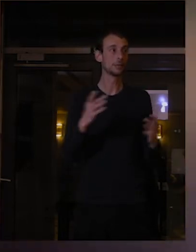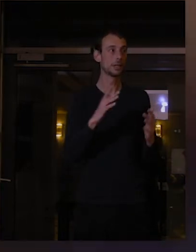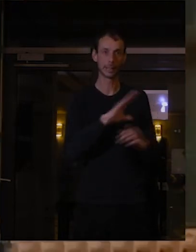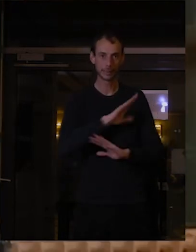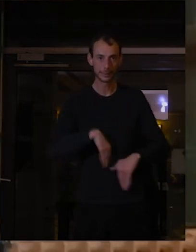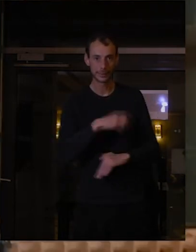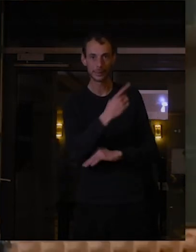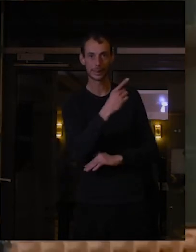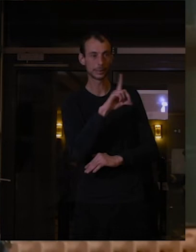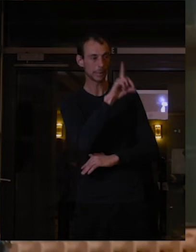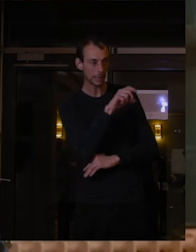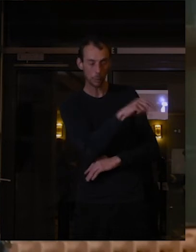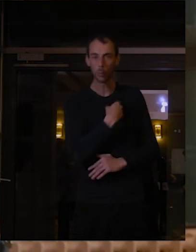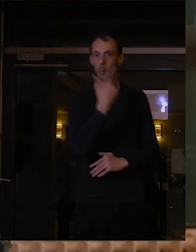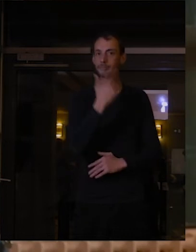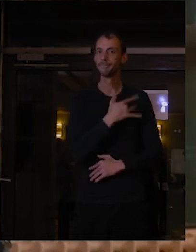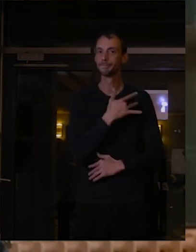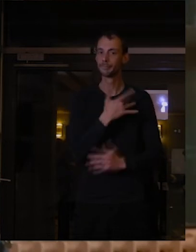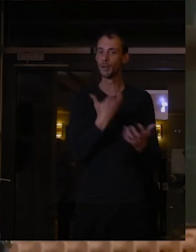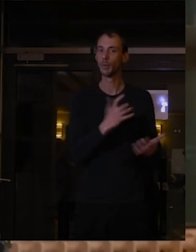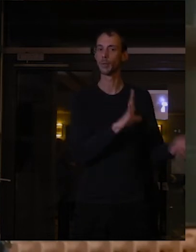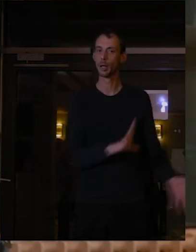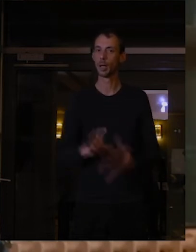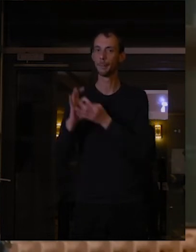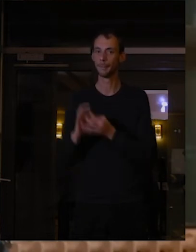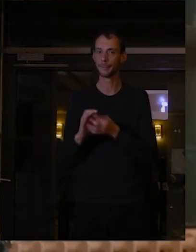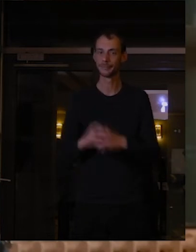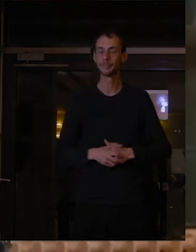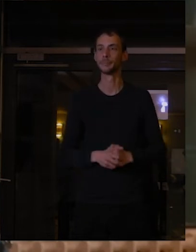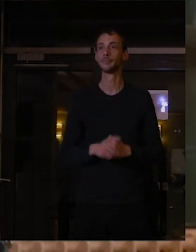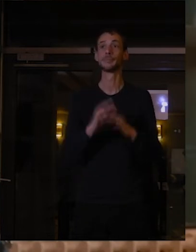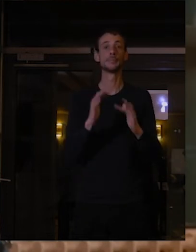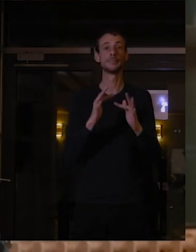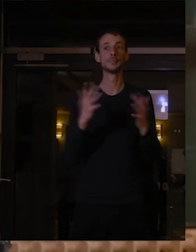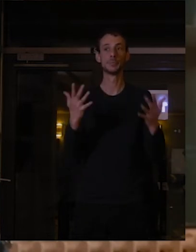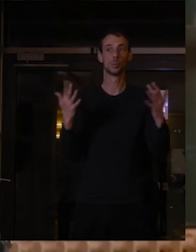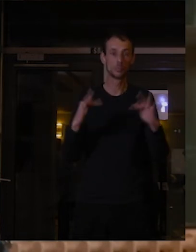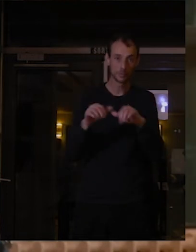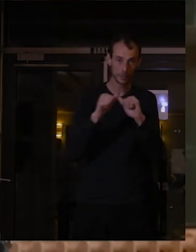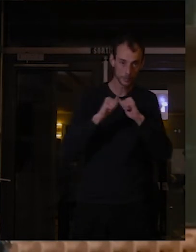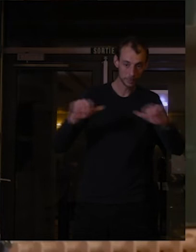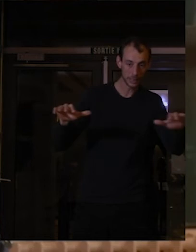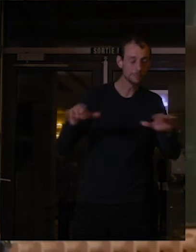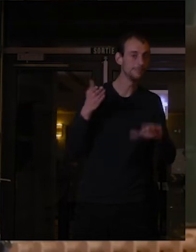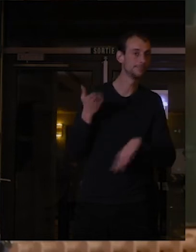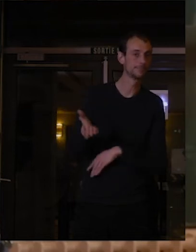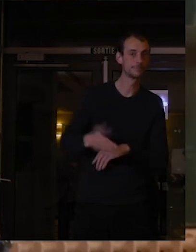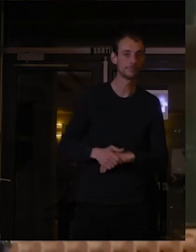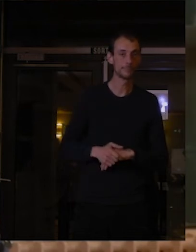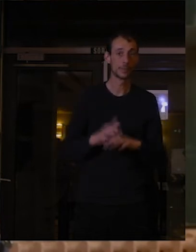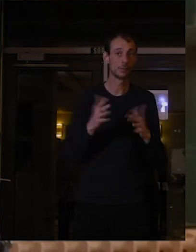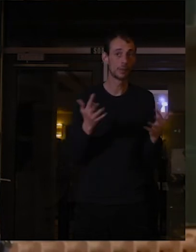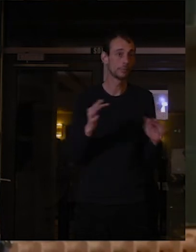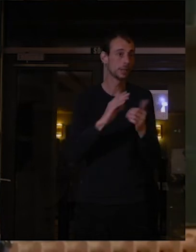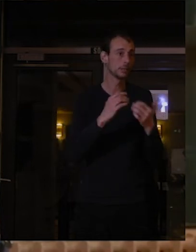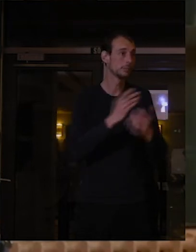très intéressante qui a été évoquée, eh bien celle de la médiatisation du sport